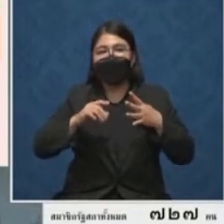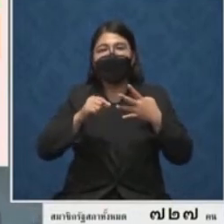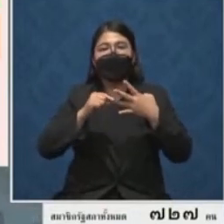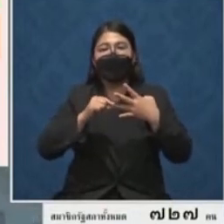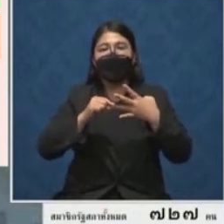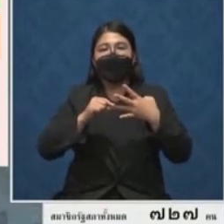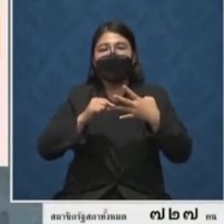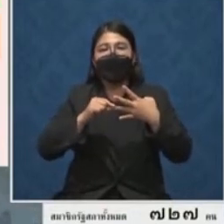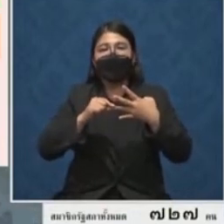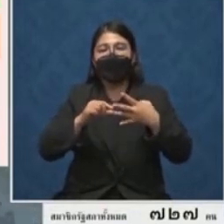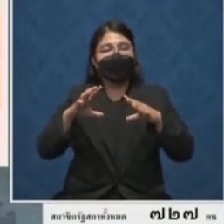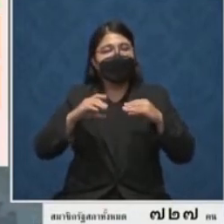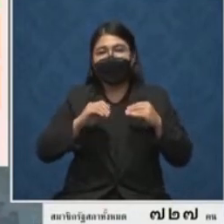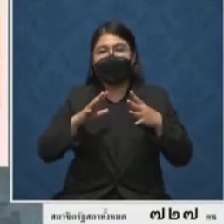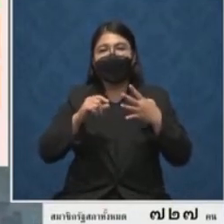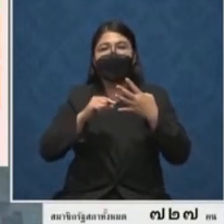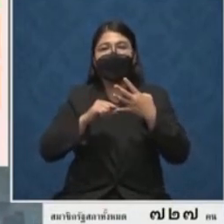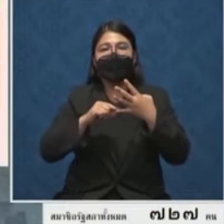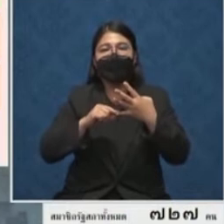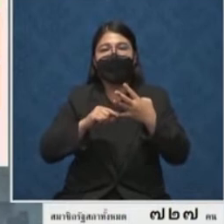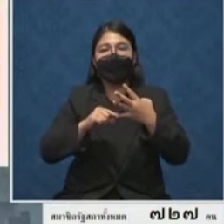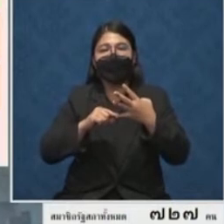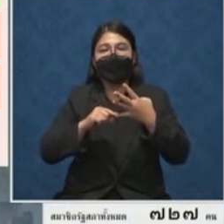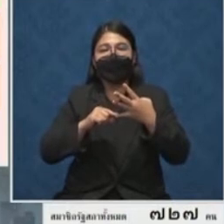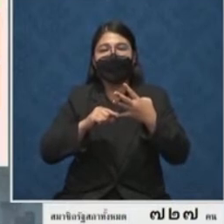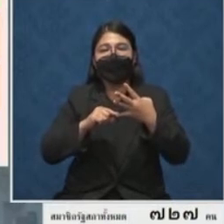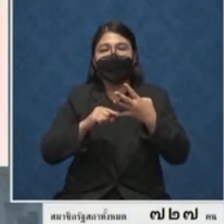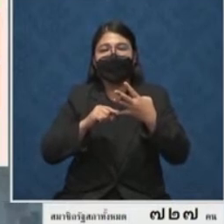การ4งดออกเสียงครับ